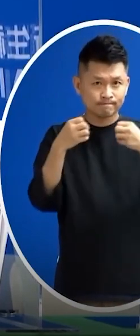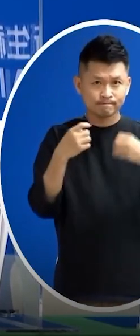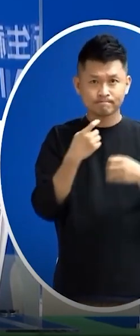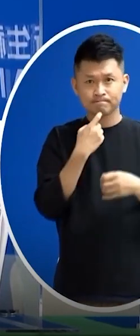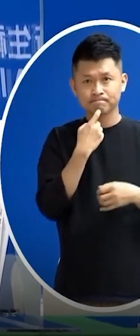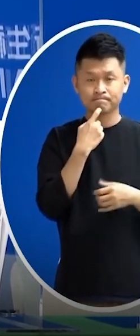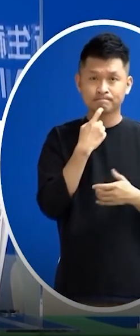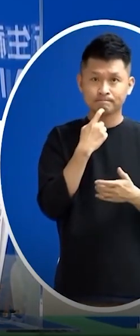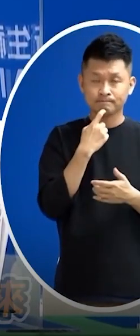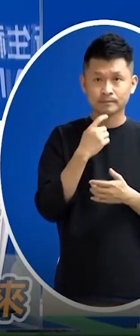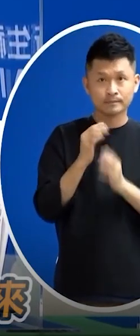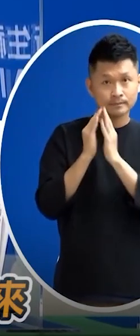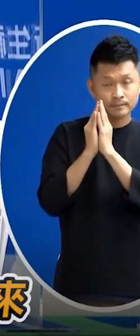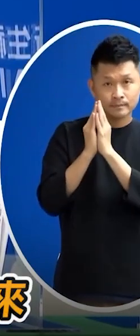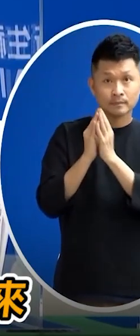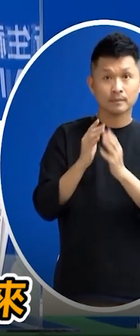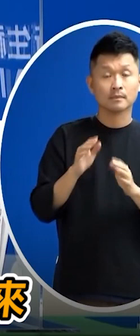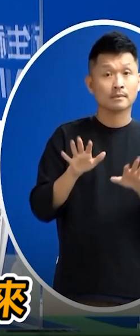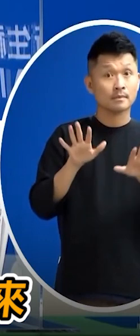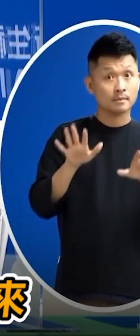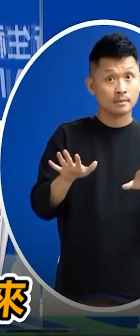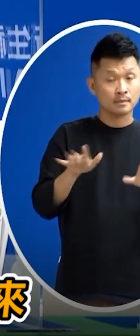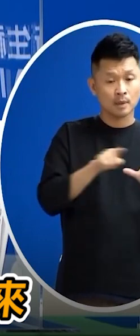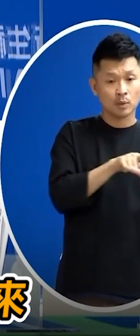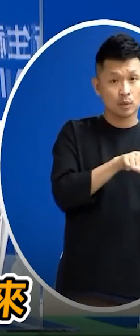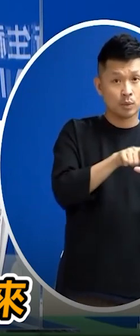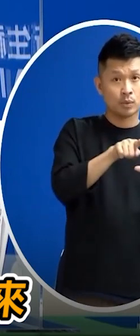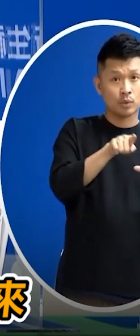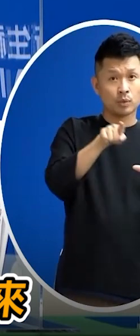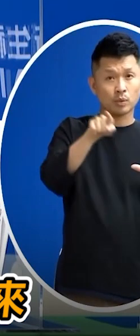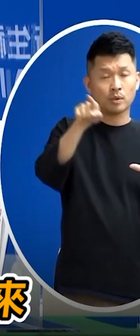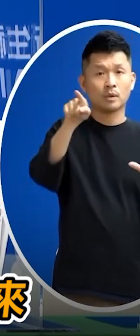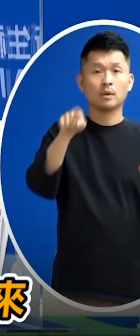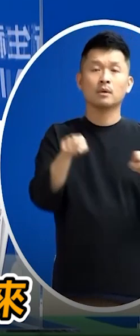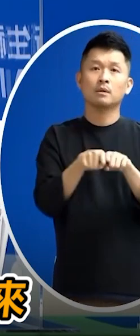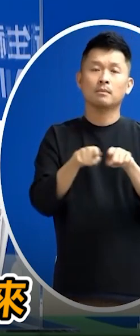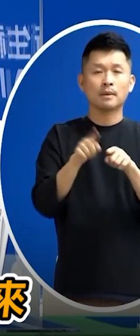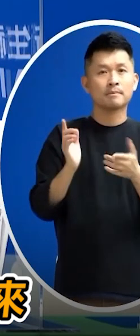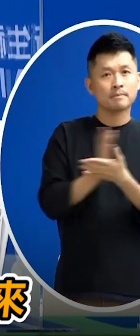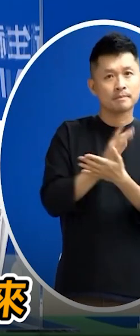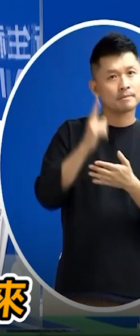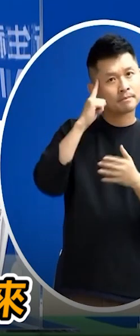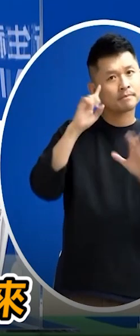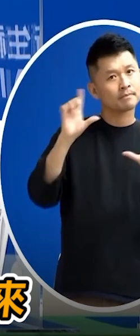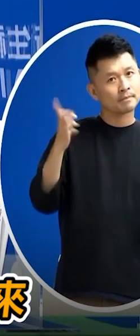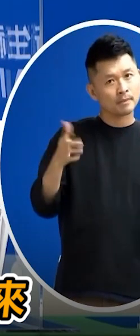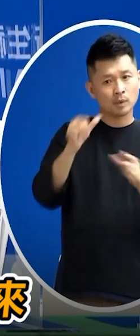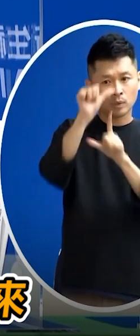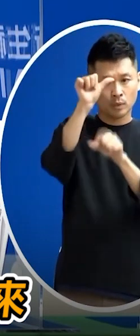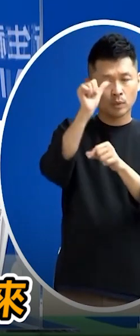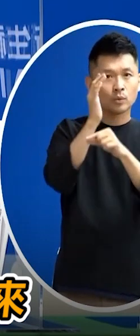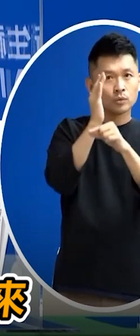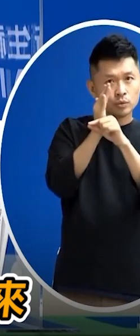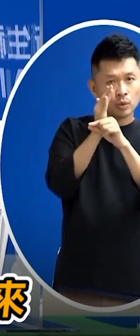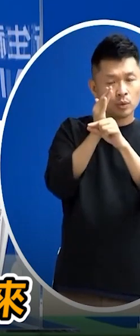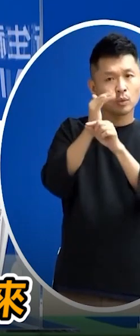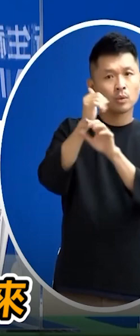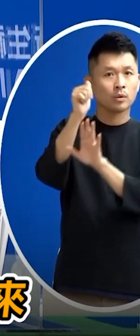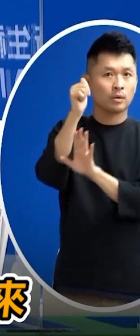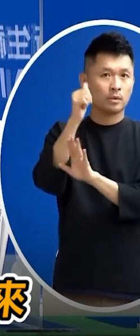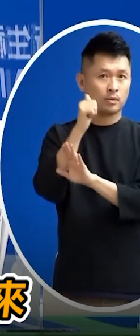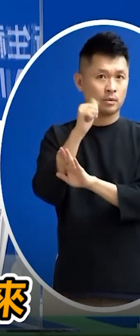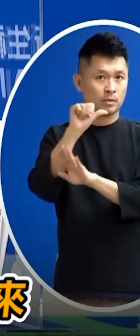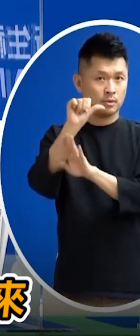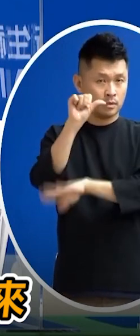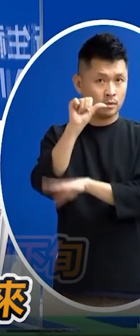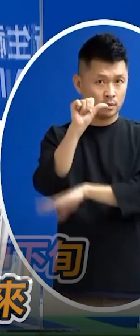综合看起来大概目前的这个趋势，一般来讲还是会认为说是在5月的中下旬，然后那中下旬当然